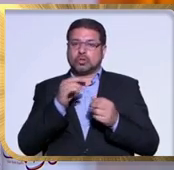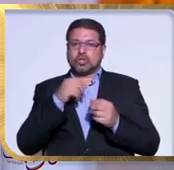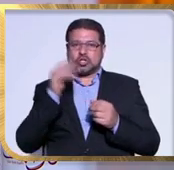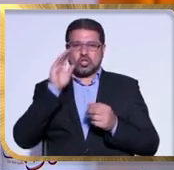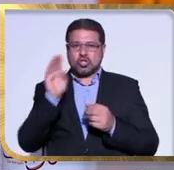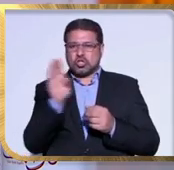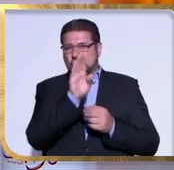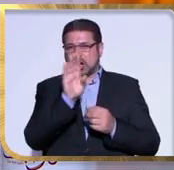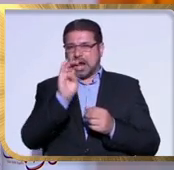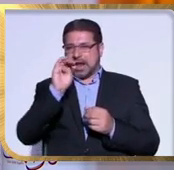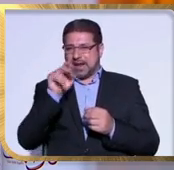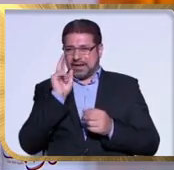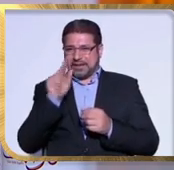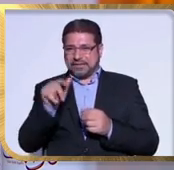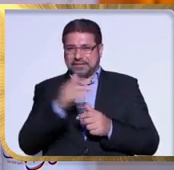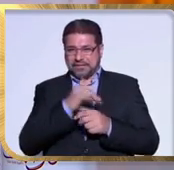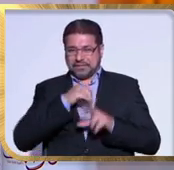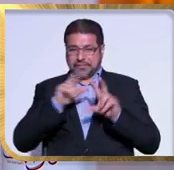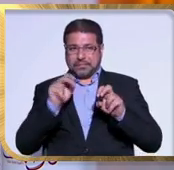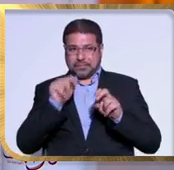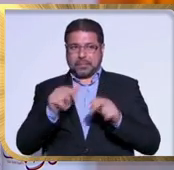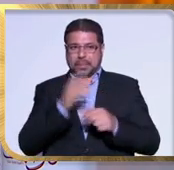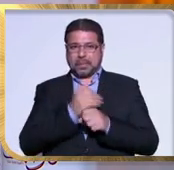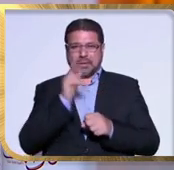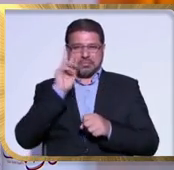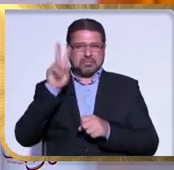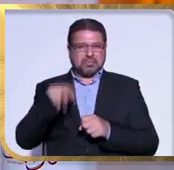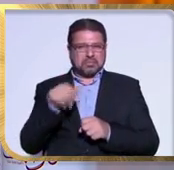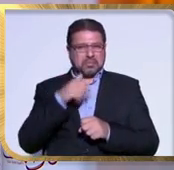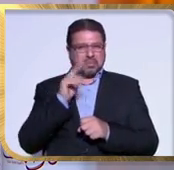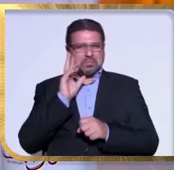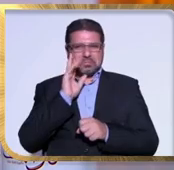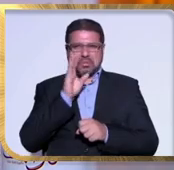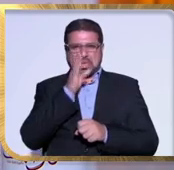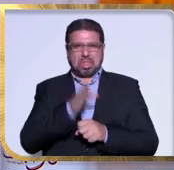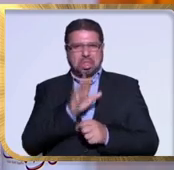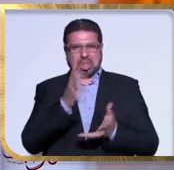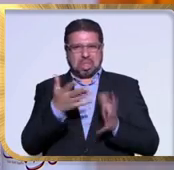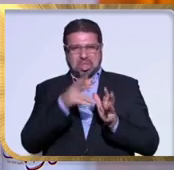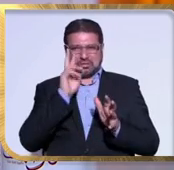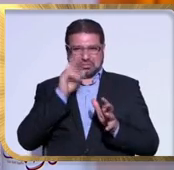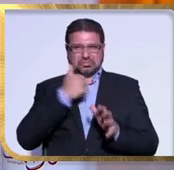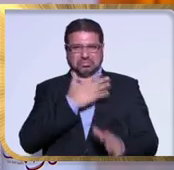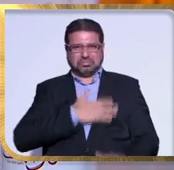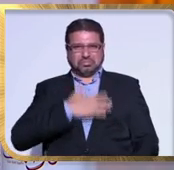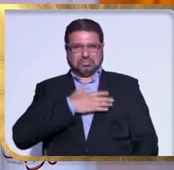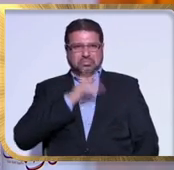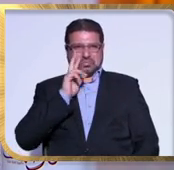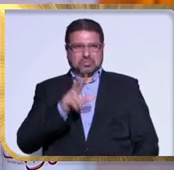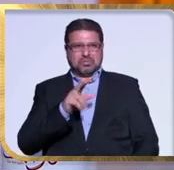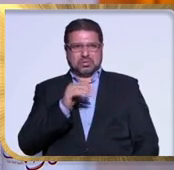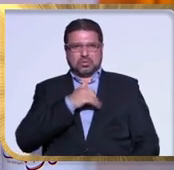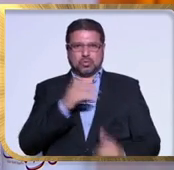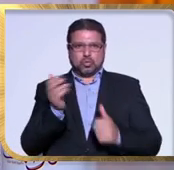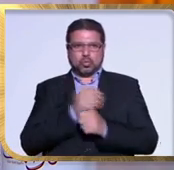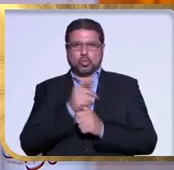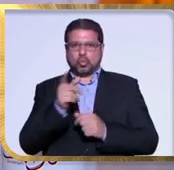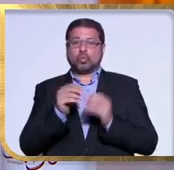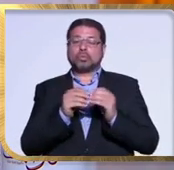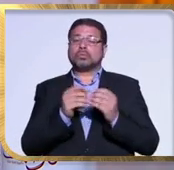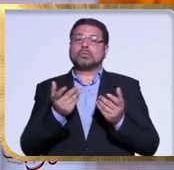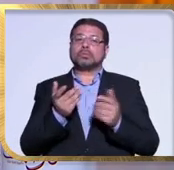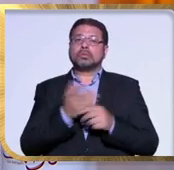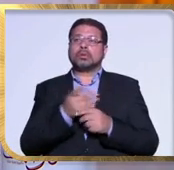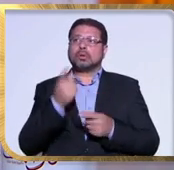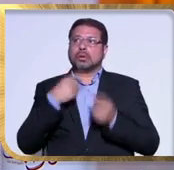ليه مبرراته من علامات او امارات ا تخلي الزوج ده